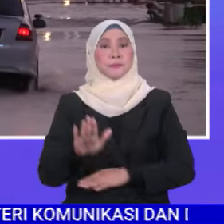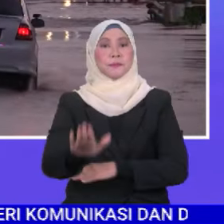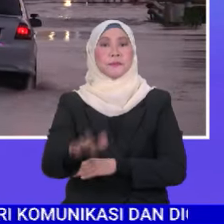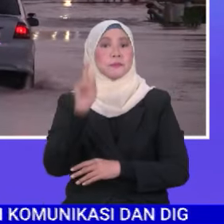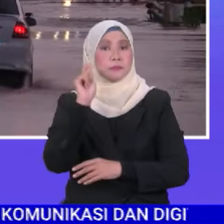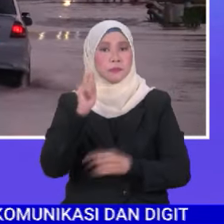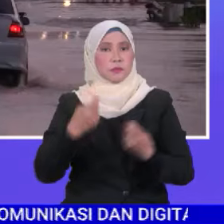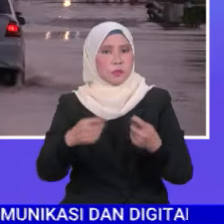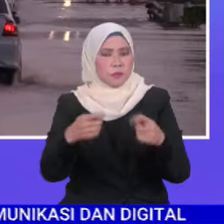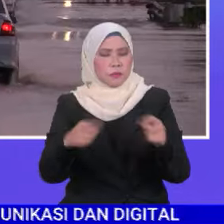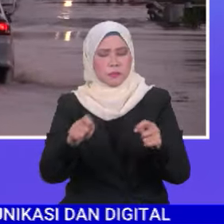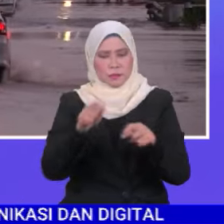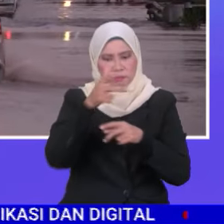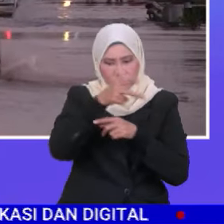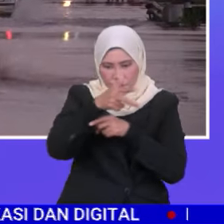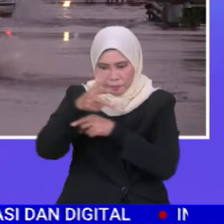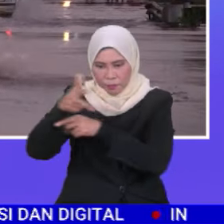peta